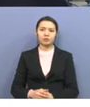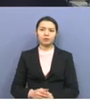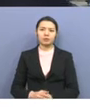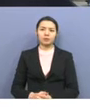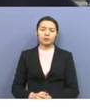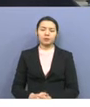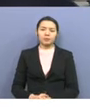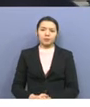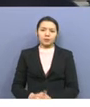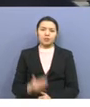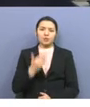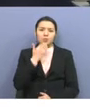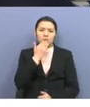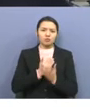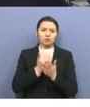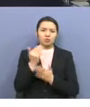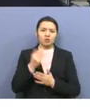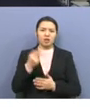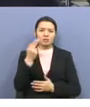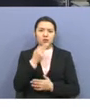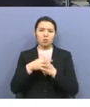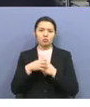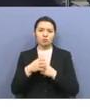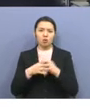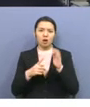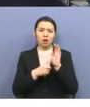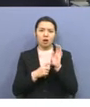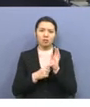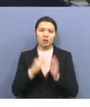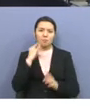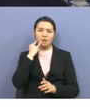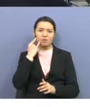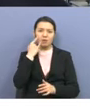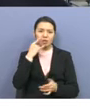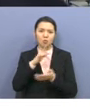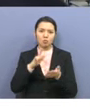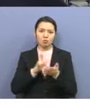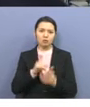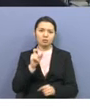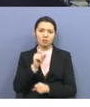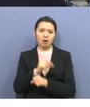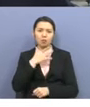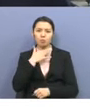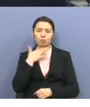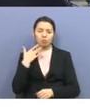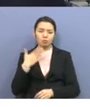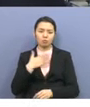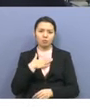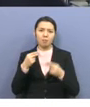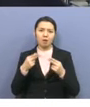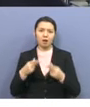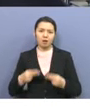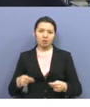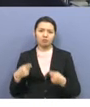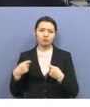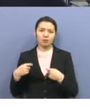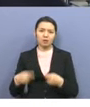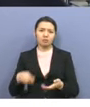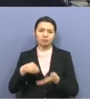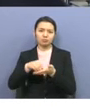фасовка. Сұраныс жоғары. Нұрсұлтан, Көкшетау, Қарағанды, Павлодар қалаларынан тапсырыстар көптеп түседі. Біз полиэтилен пакеттеріне